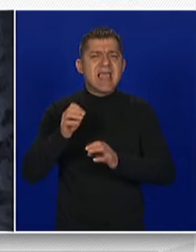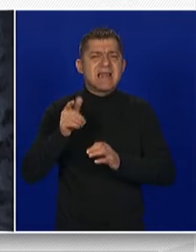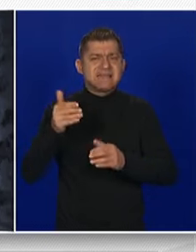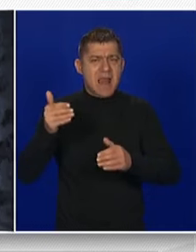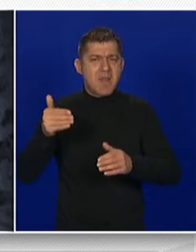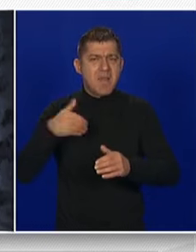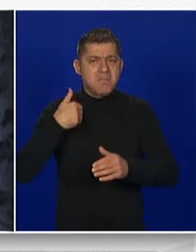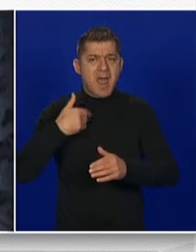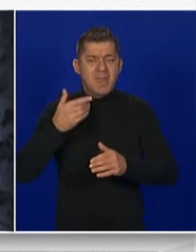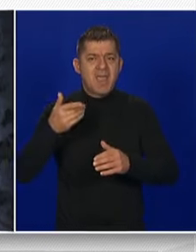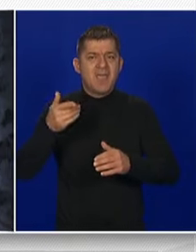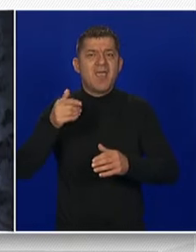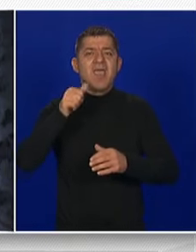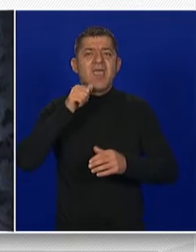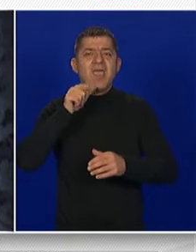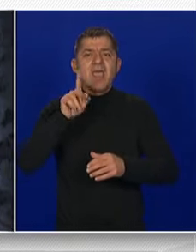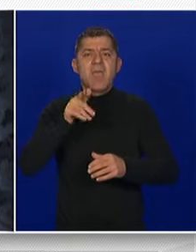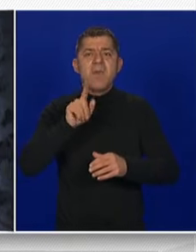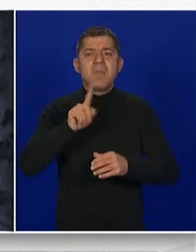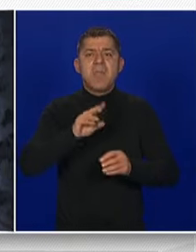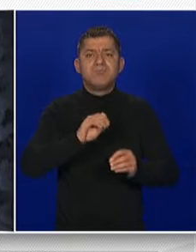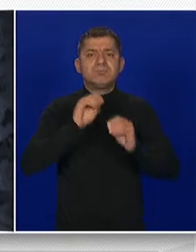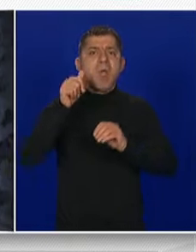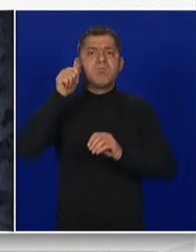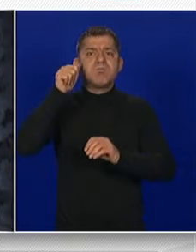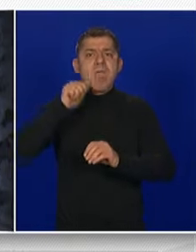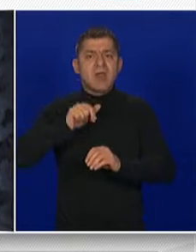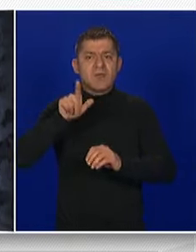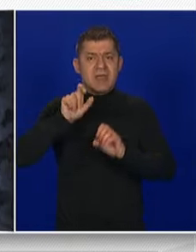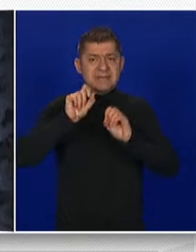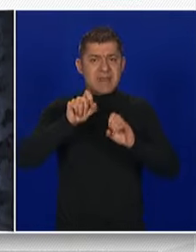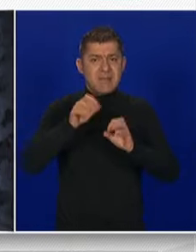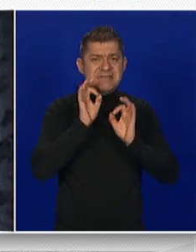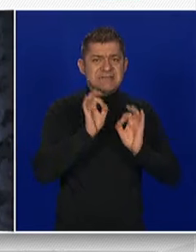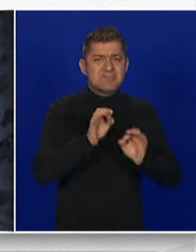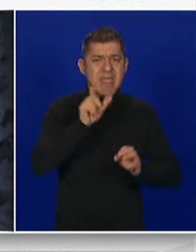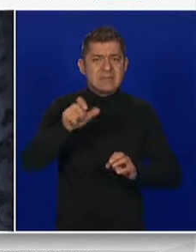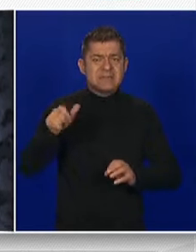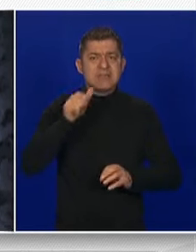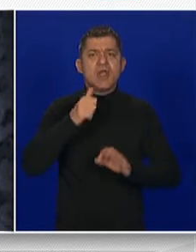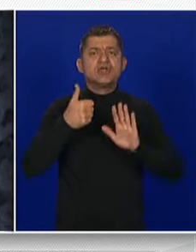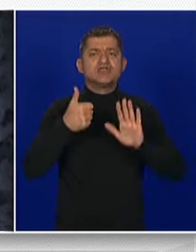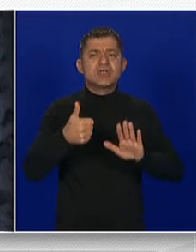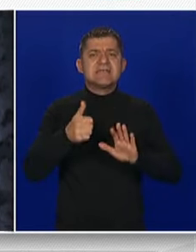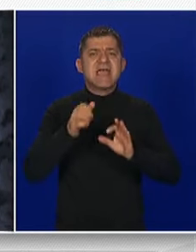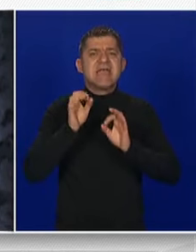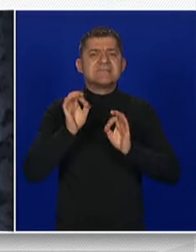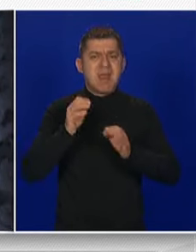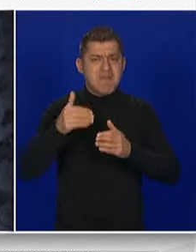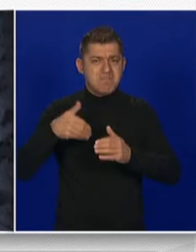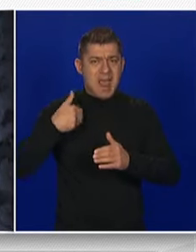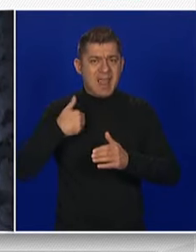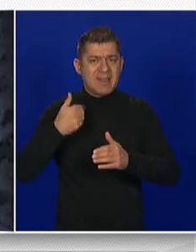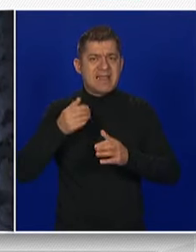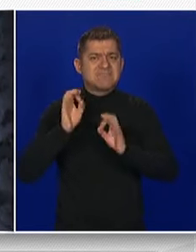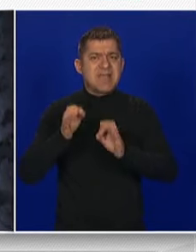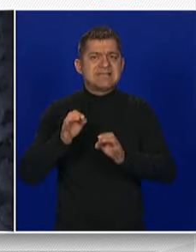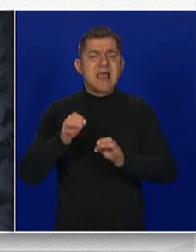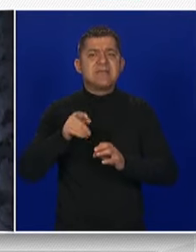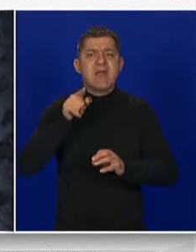nije preraspoređen u drugu ustanovu, recimo u Bjelovaru 17 specijalista i 6 specijalizanata, i potpuno je jasno da